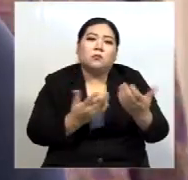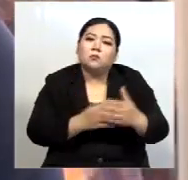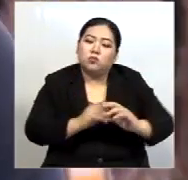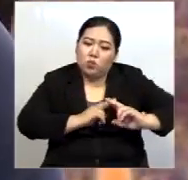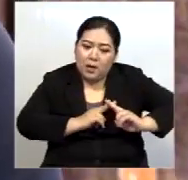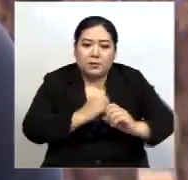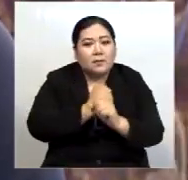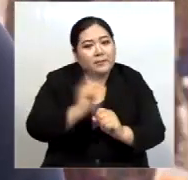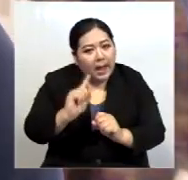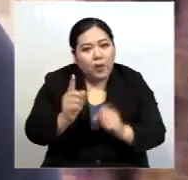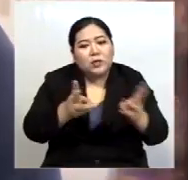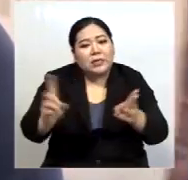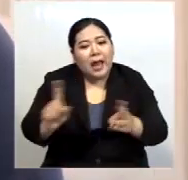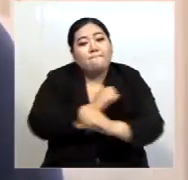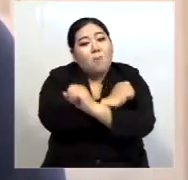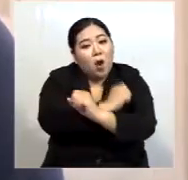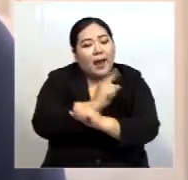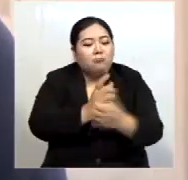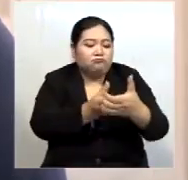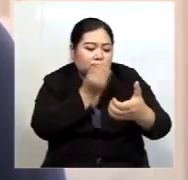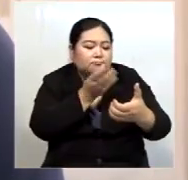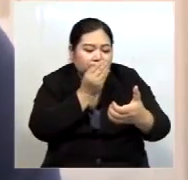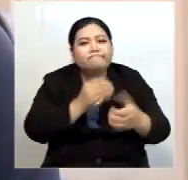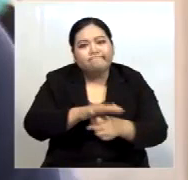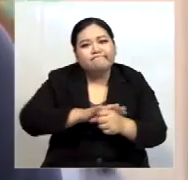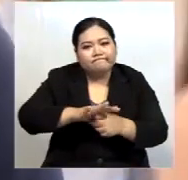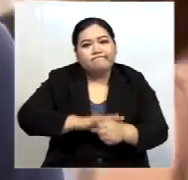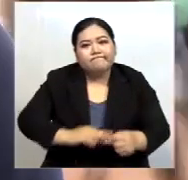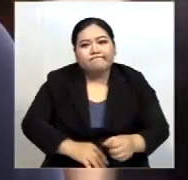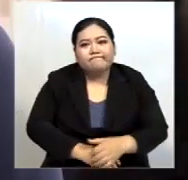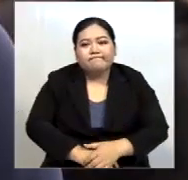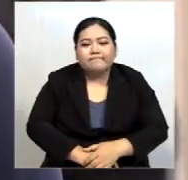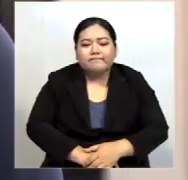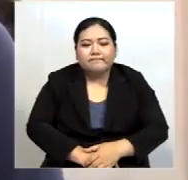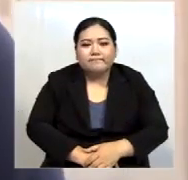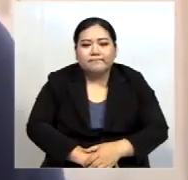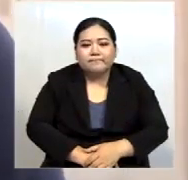หนเราควรมีการปฏิบัติตัวยังไงอะไรยังไงบ้างนะครับก็เล็กน้อยครับไม่ได้มากเท่าไหร่